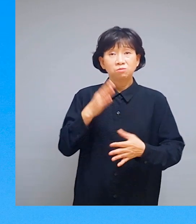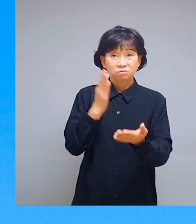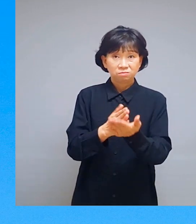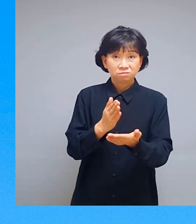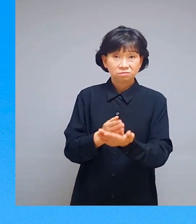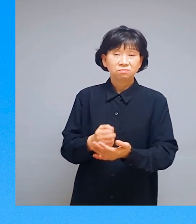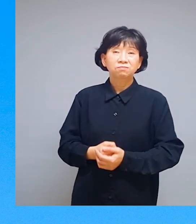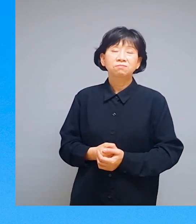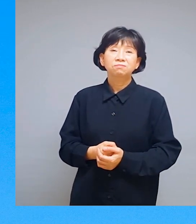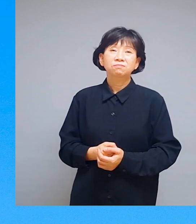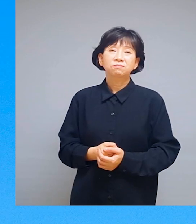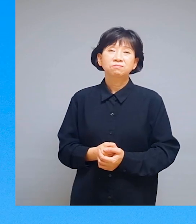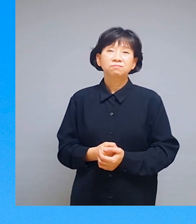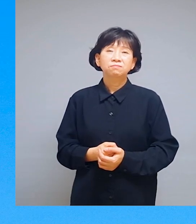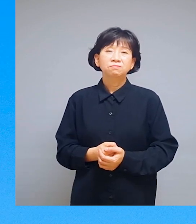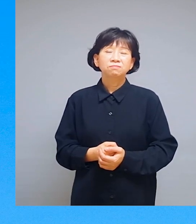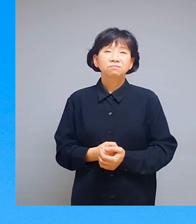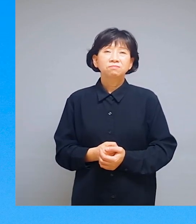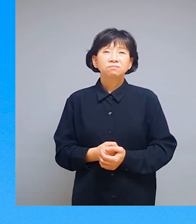마세요.